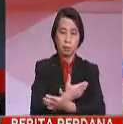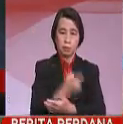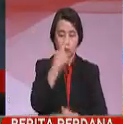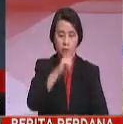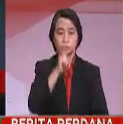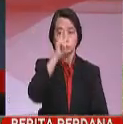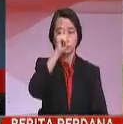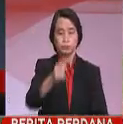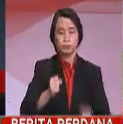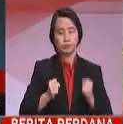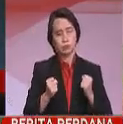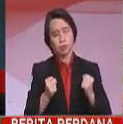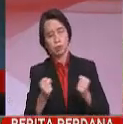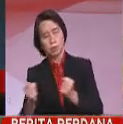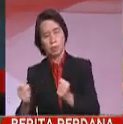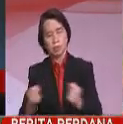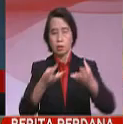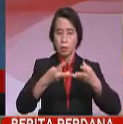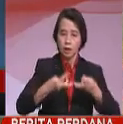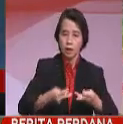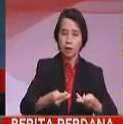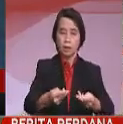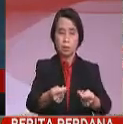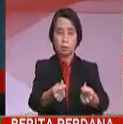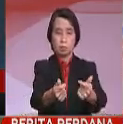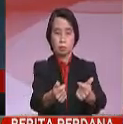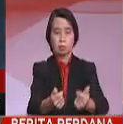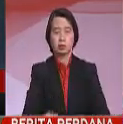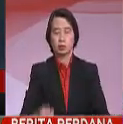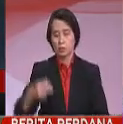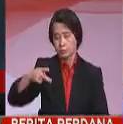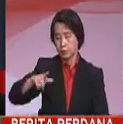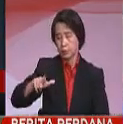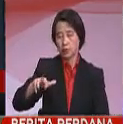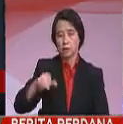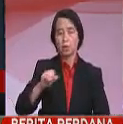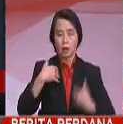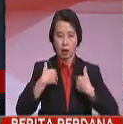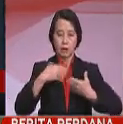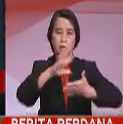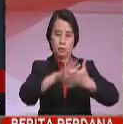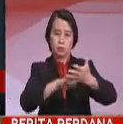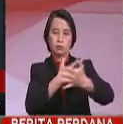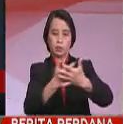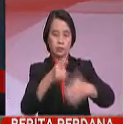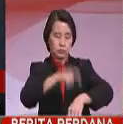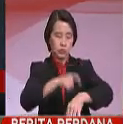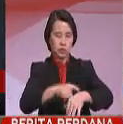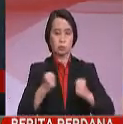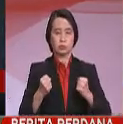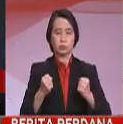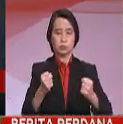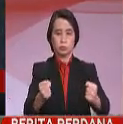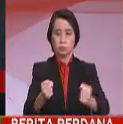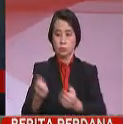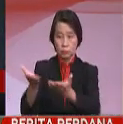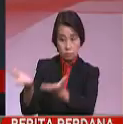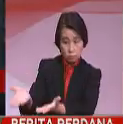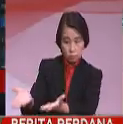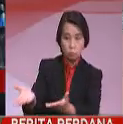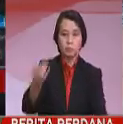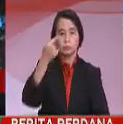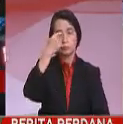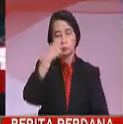memastikan perjalanan pengguna Lebuh Raya lancar ketika musim ini, pihak Plus menyediakan jadual cadangan waktu perjalanan kepada pengguna Lebuh Raya Utara